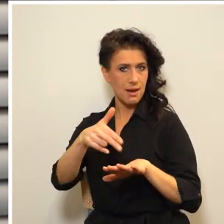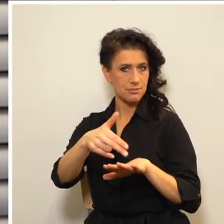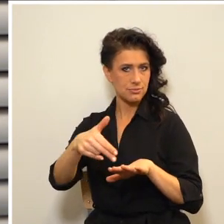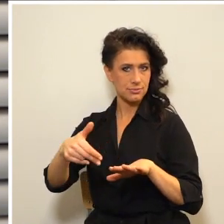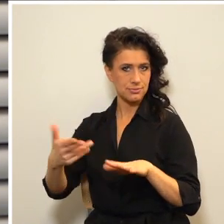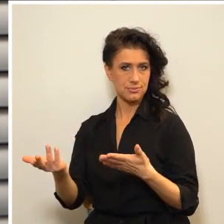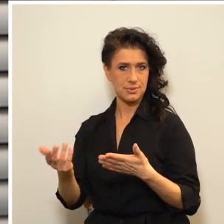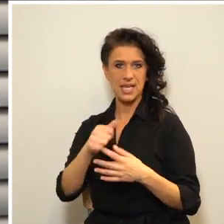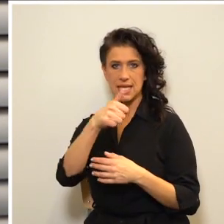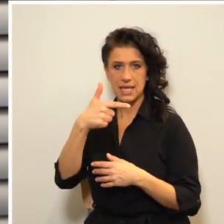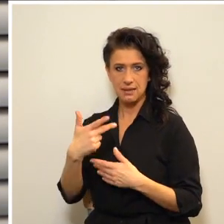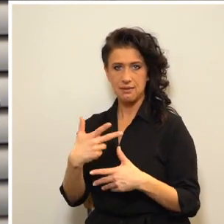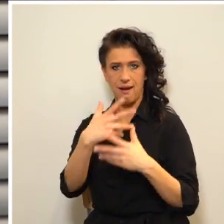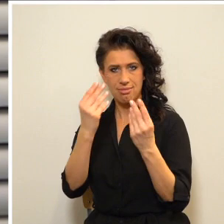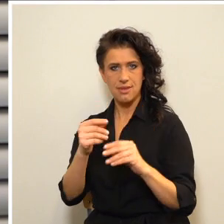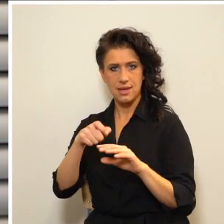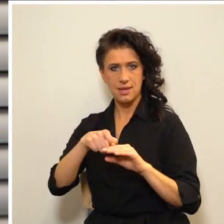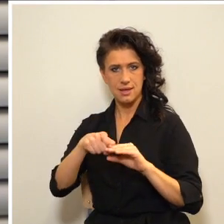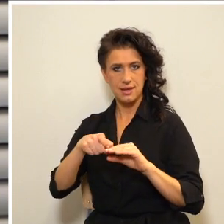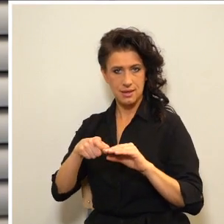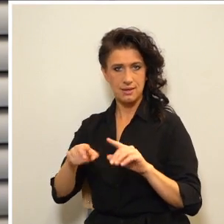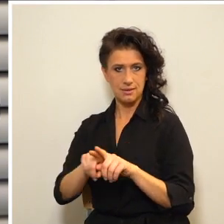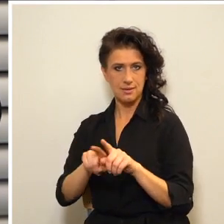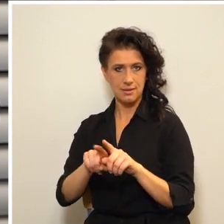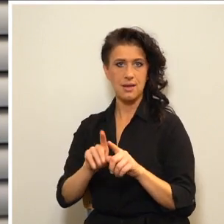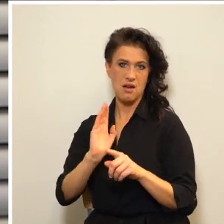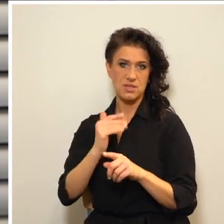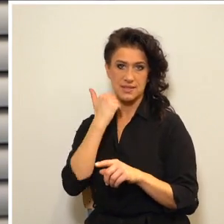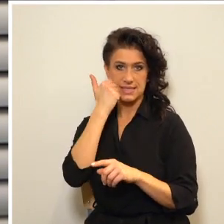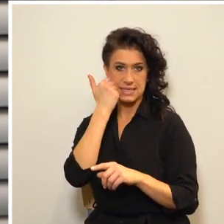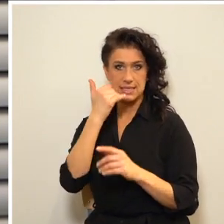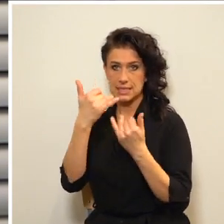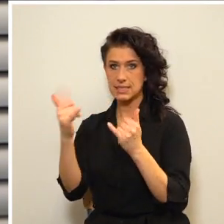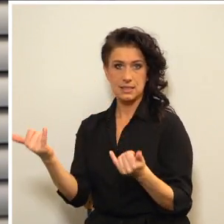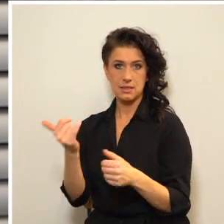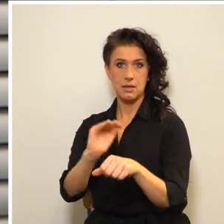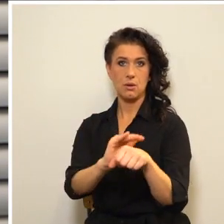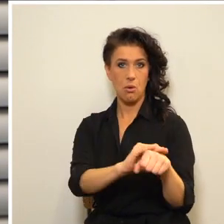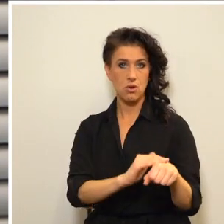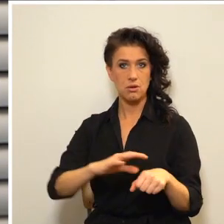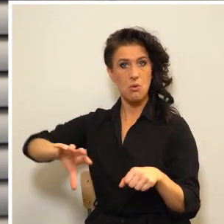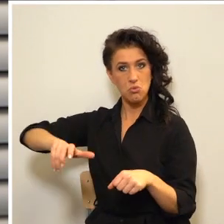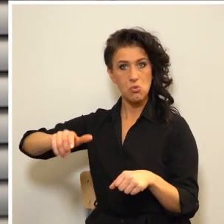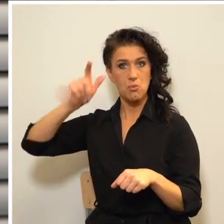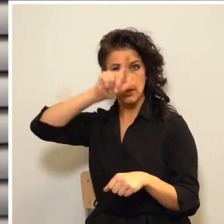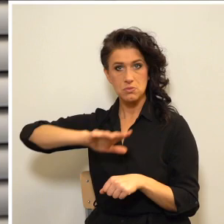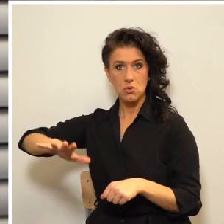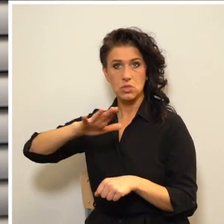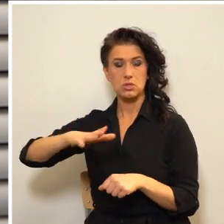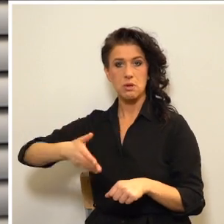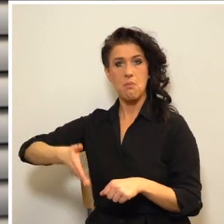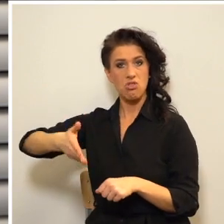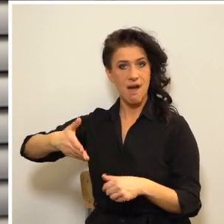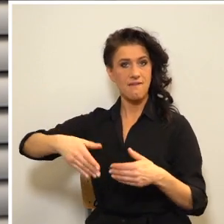kilka dni zdrapywać o to prawda później krępował się innym kolegom w jego grupie społecznej robotnikom